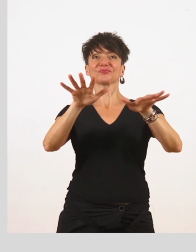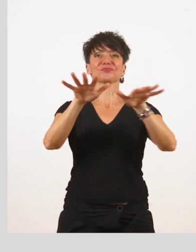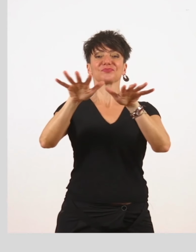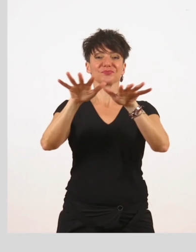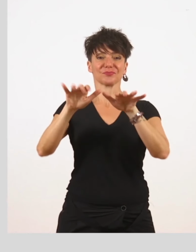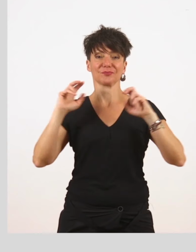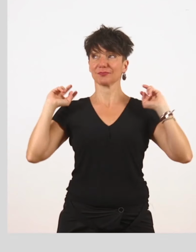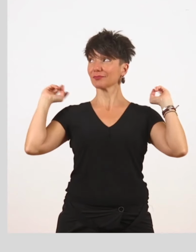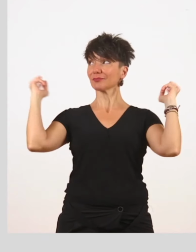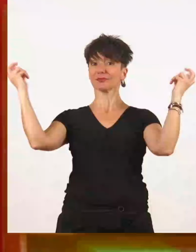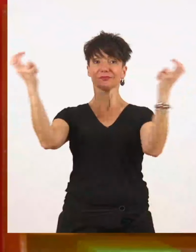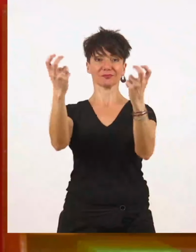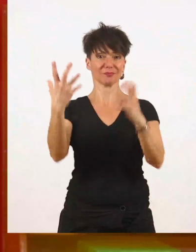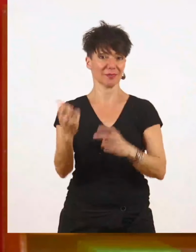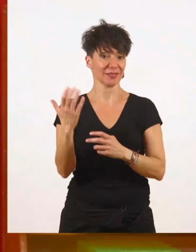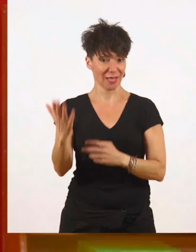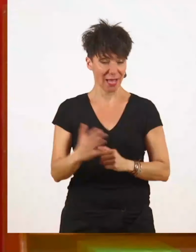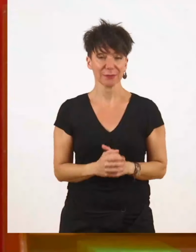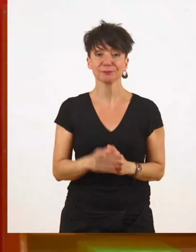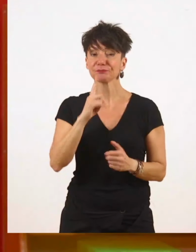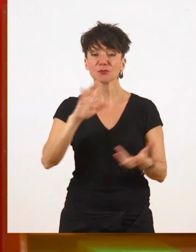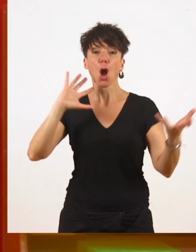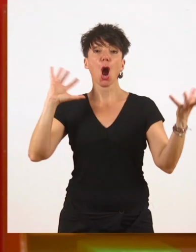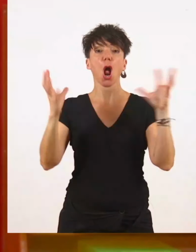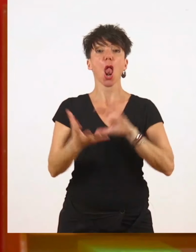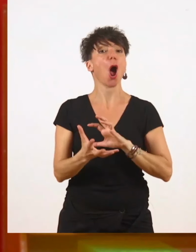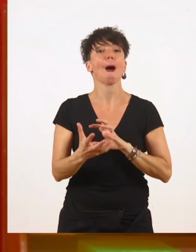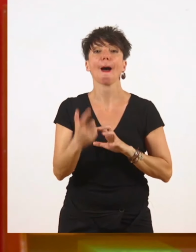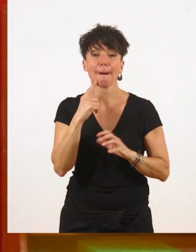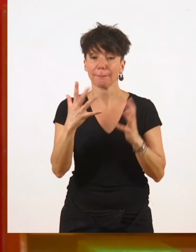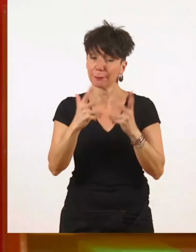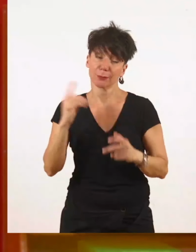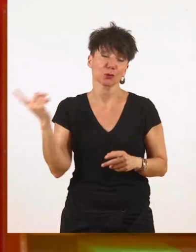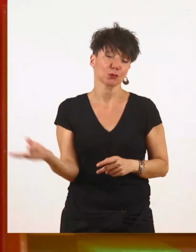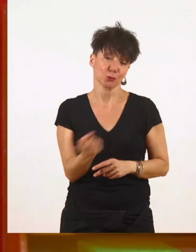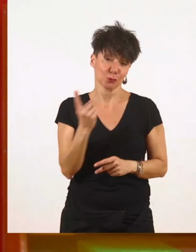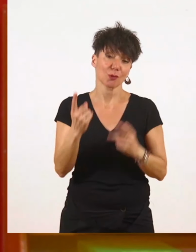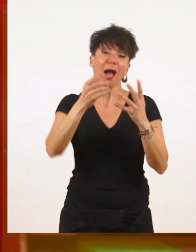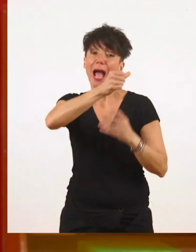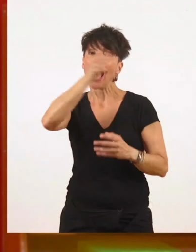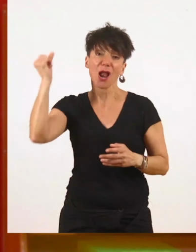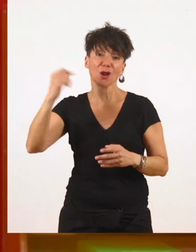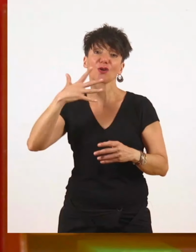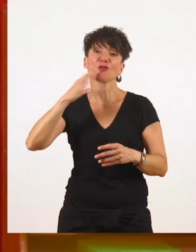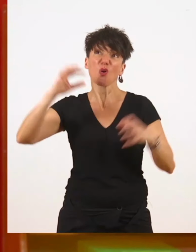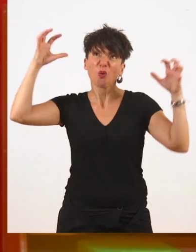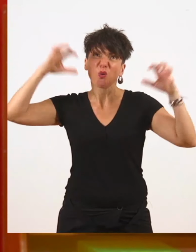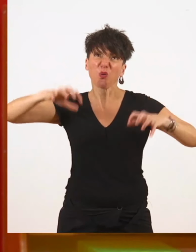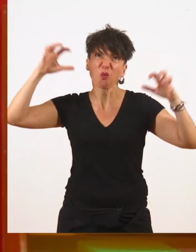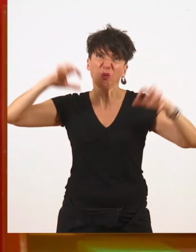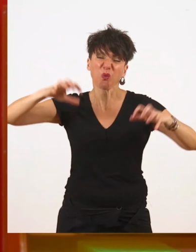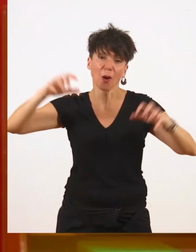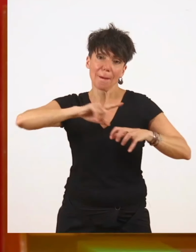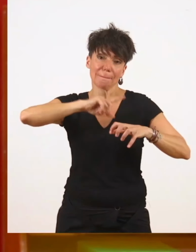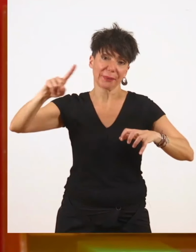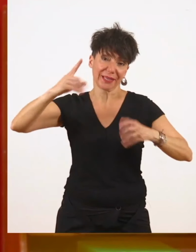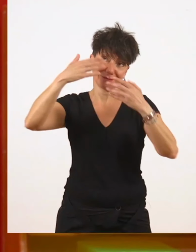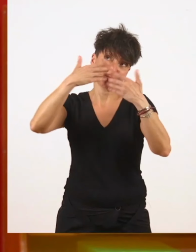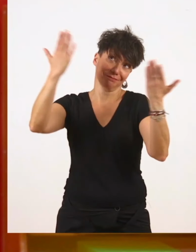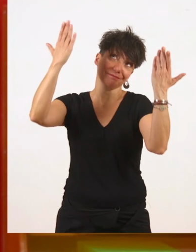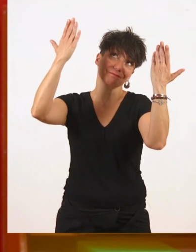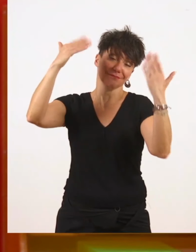μπαλκόνια γύρω-γύρω. Στο Globe Theater οι παραστάσεις δίνονταν το καλοκαίρι, γιατί ήταν ανοιχτό από πάνω για να μην βρέχει. Χτίστηκε το